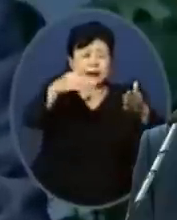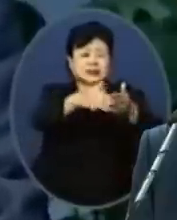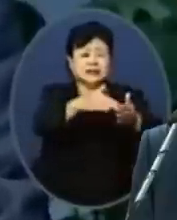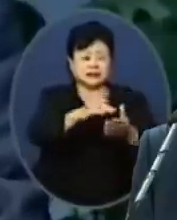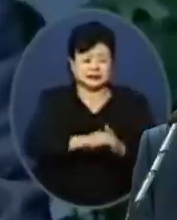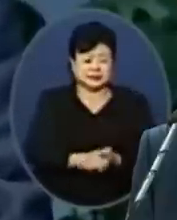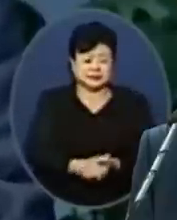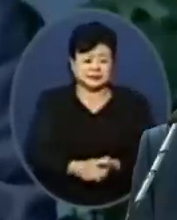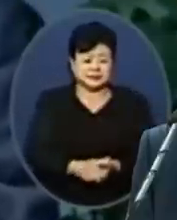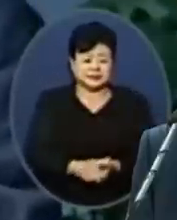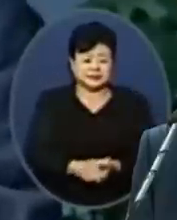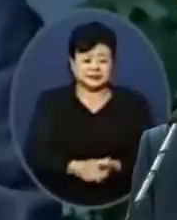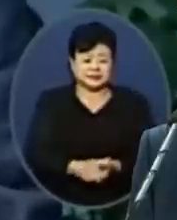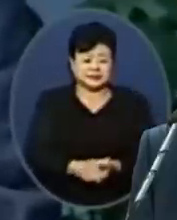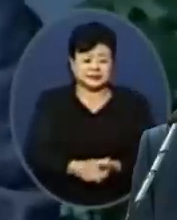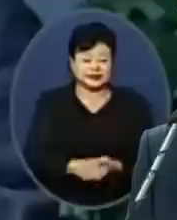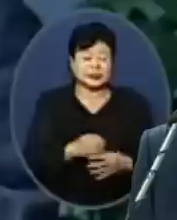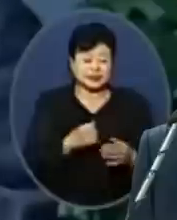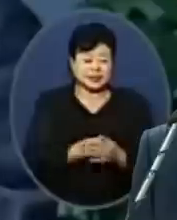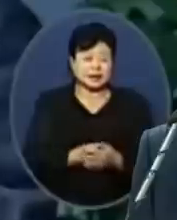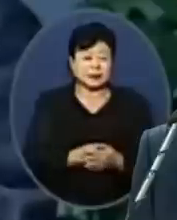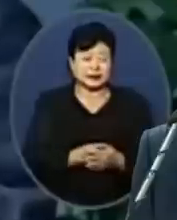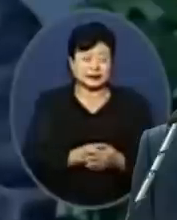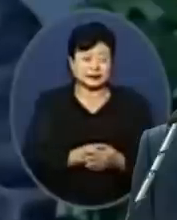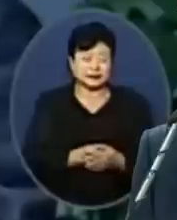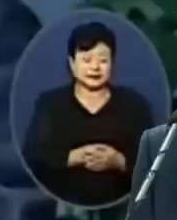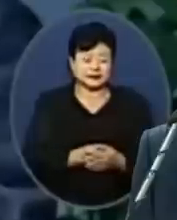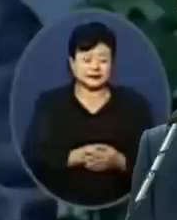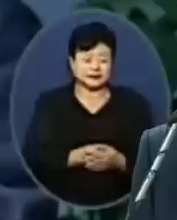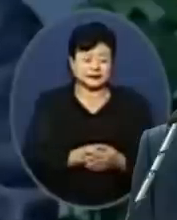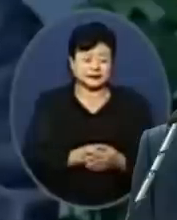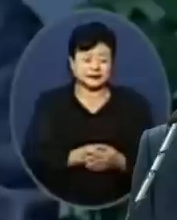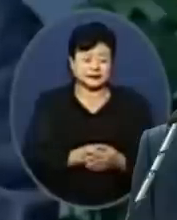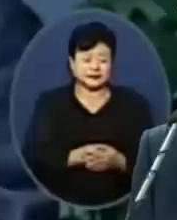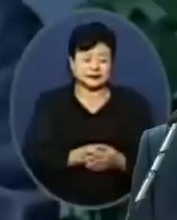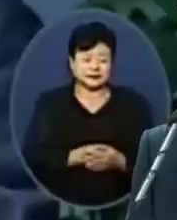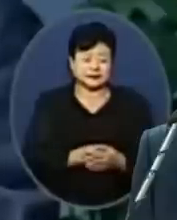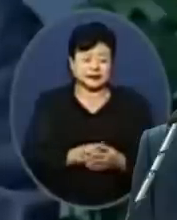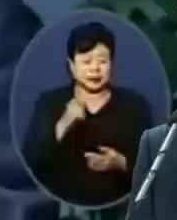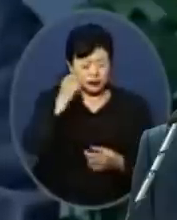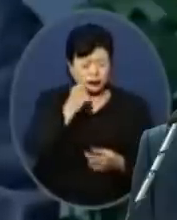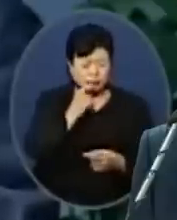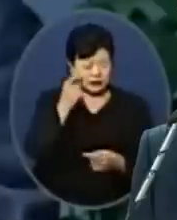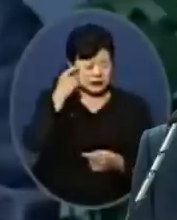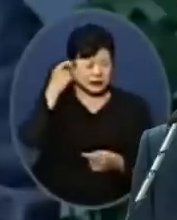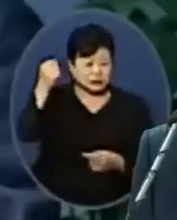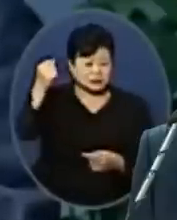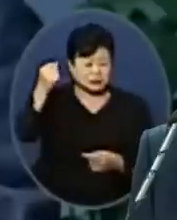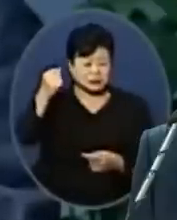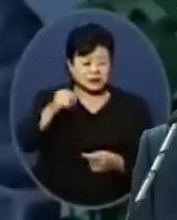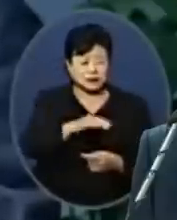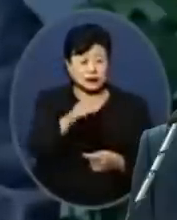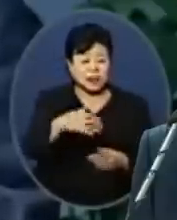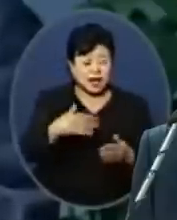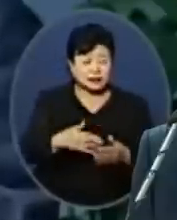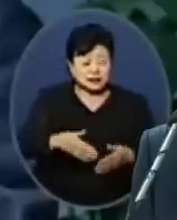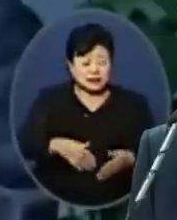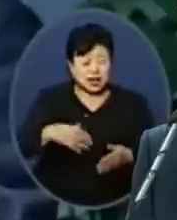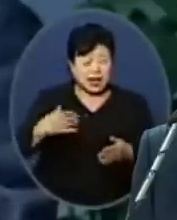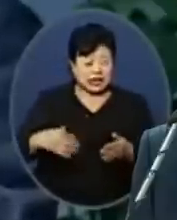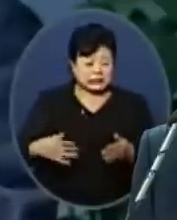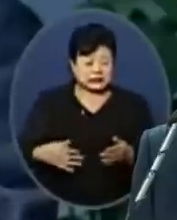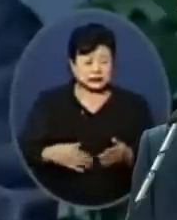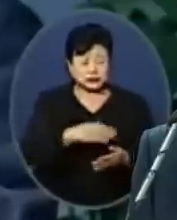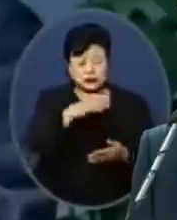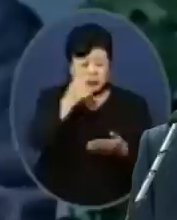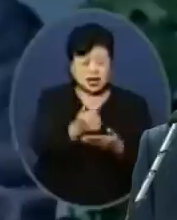것입니다. 그러니 어림도 없는 일이라고 생각되지 않습니까? 우리가 아직 태어나지도 않았는데